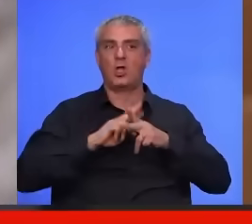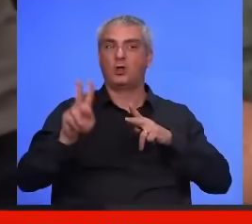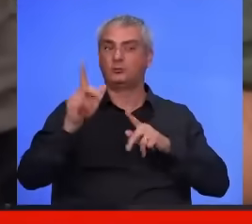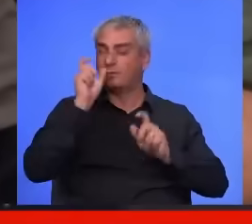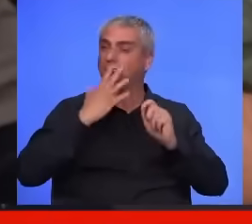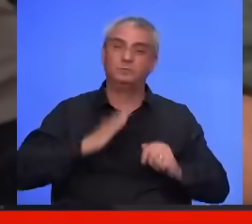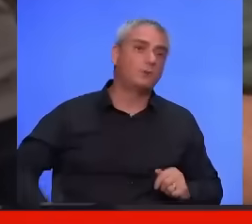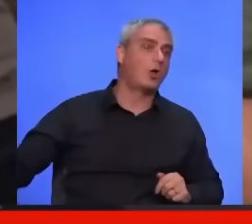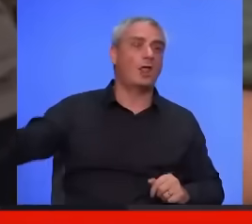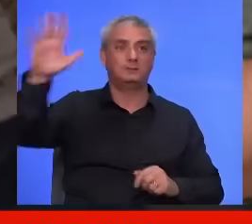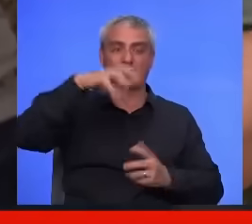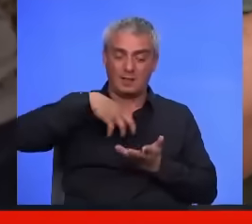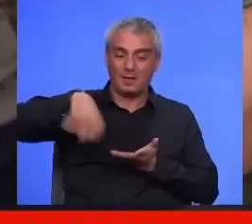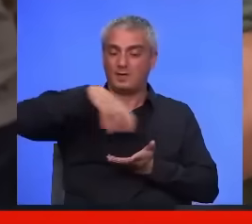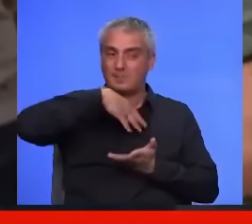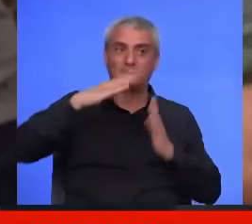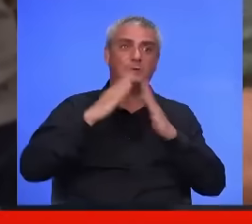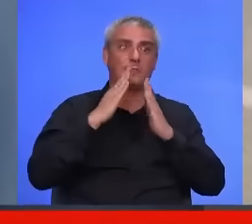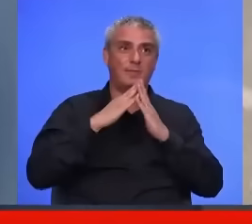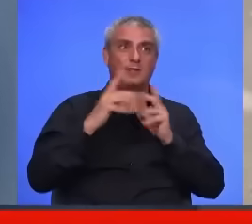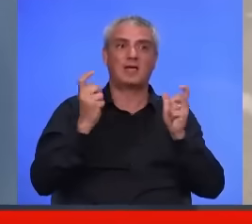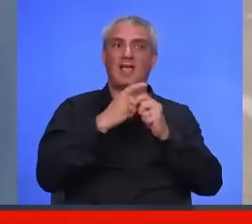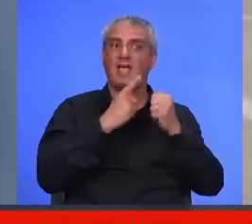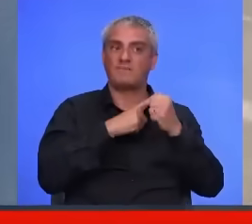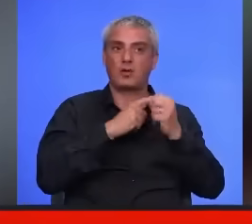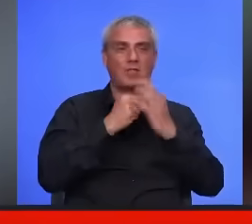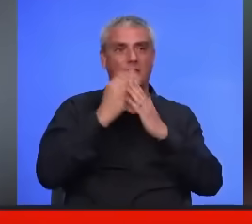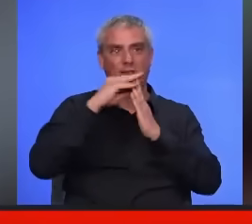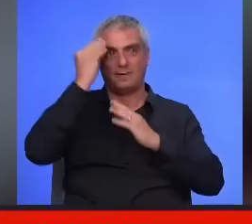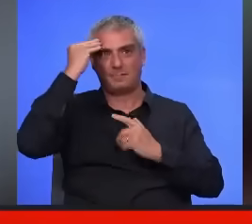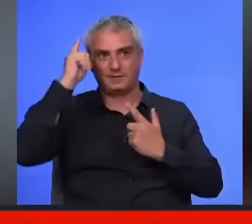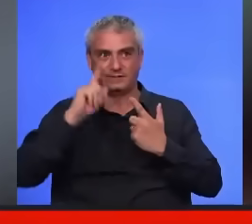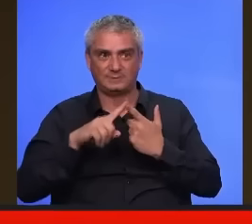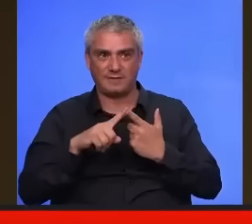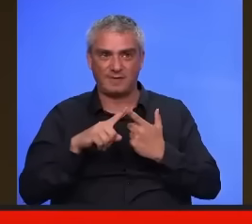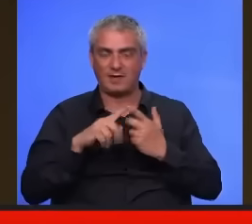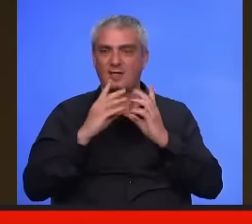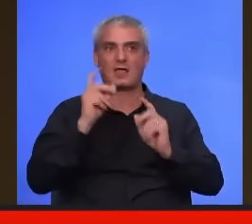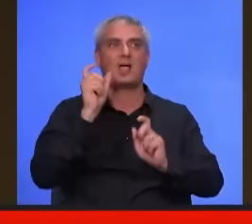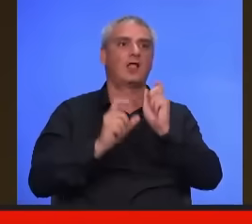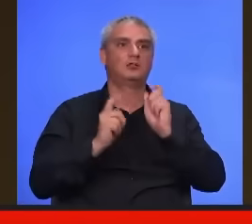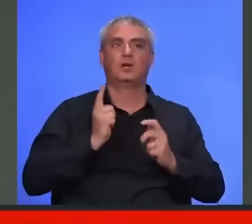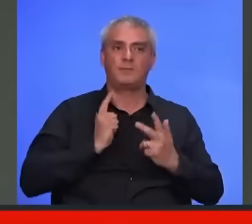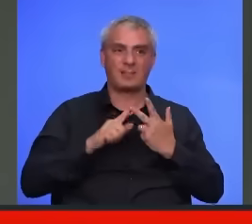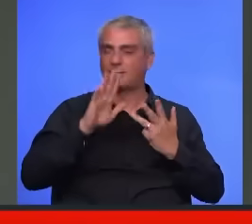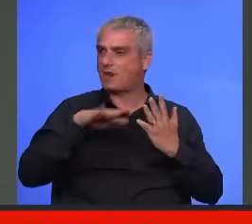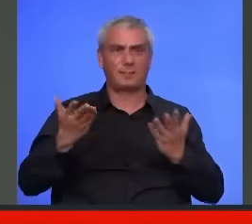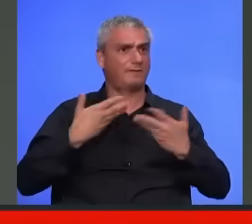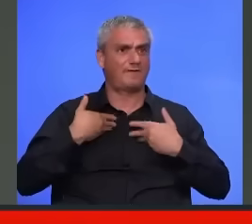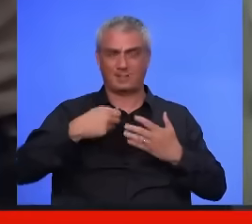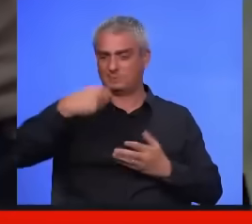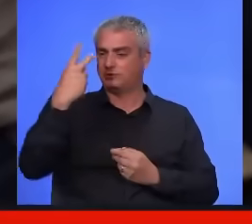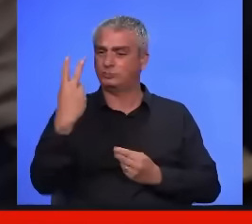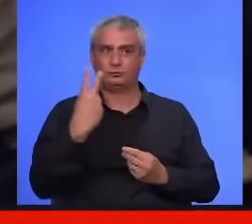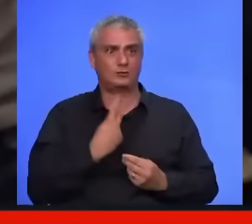בכל ישראל מדפיסים את זה בבית מחברות עד בתי ספר דרך אנשים פרטיים ילדים מביאים לי מ שקית של